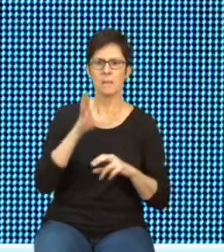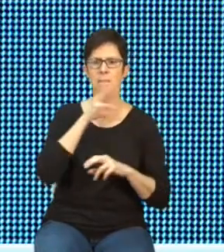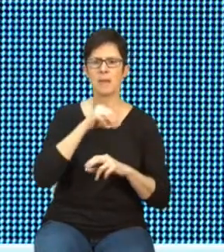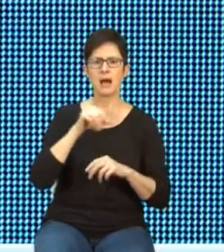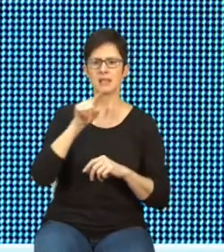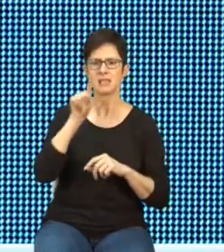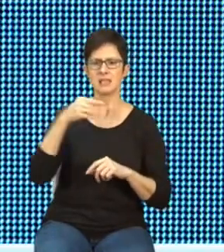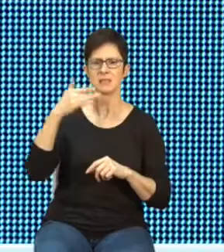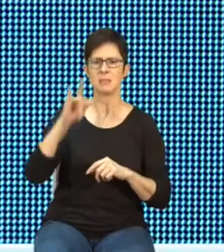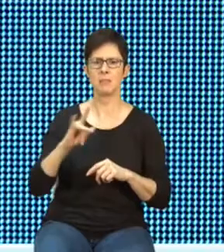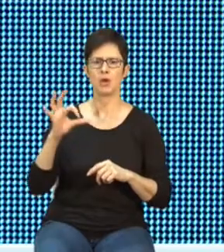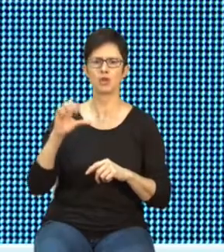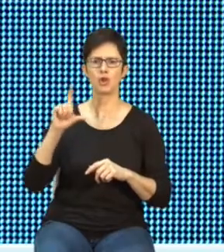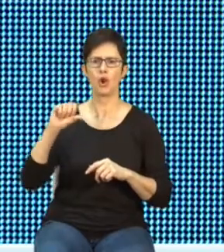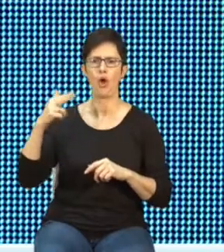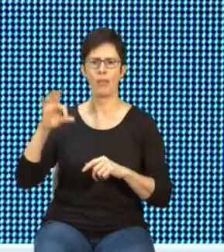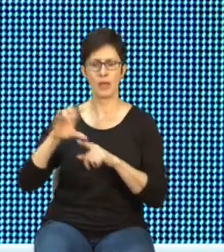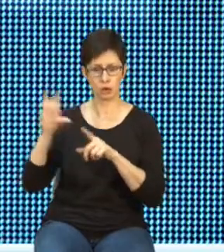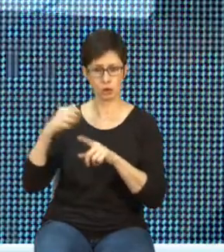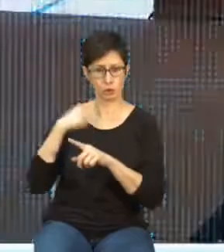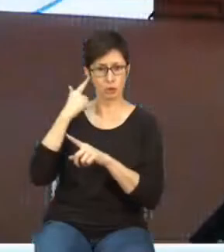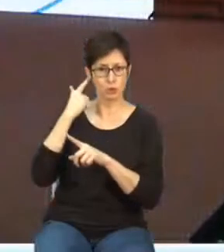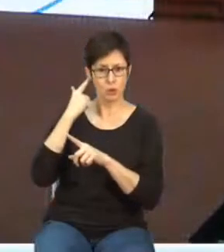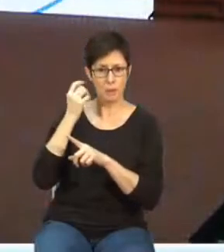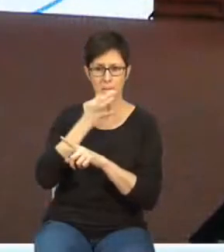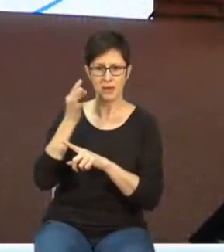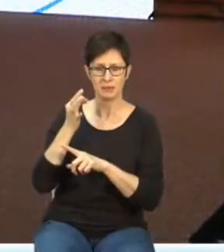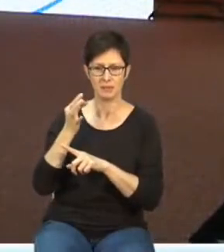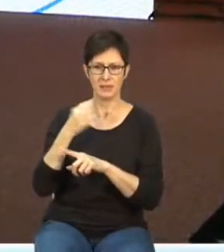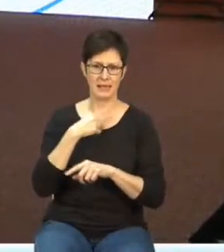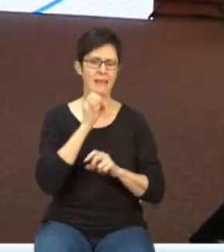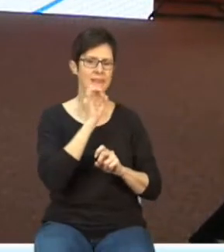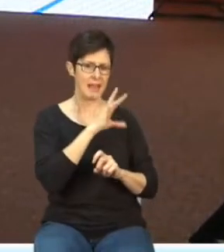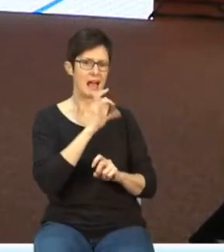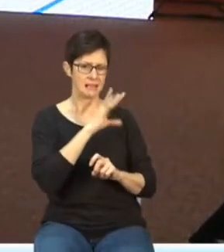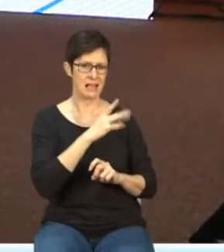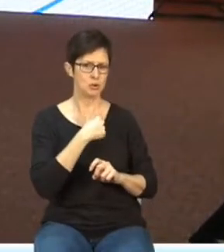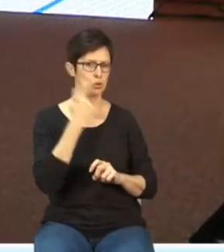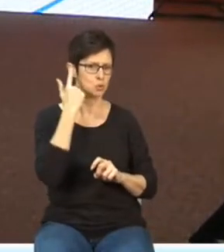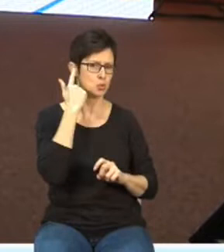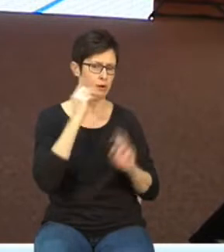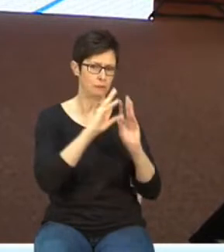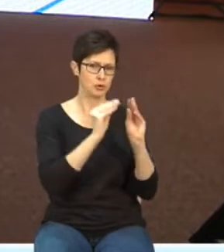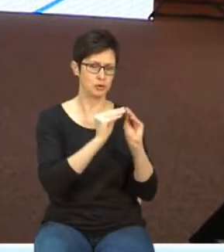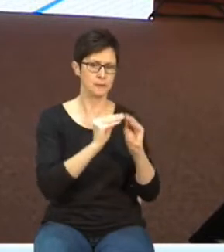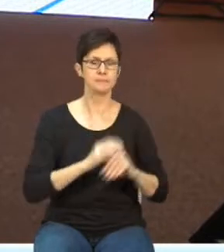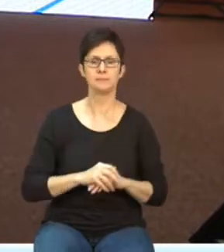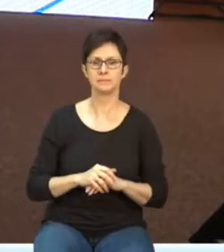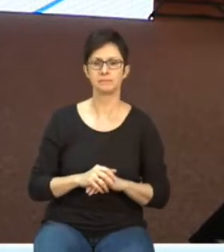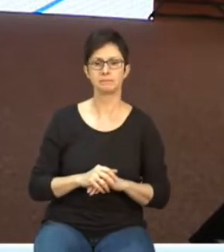powtórzyć całą i nie wypowiedzi też słyszałem Panie